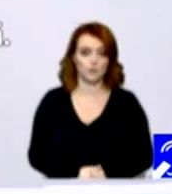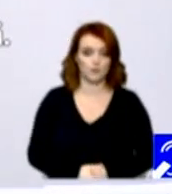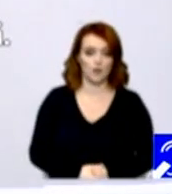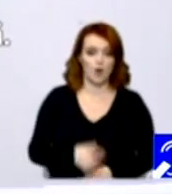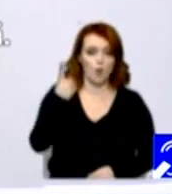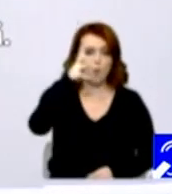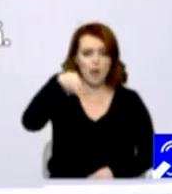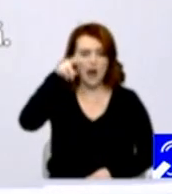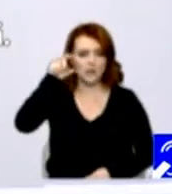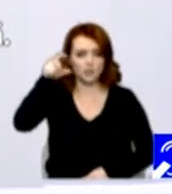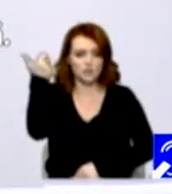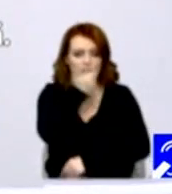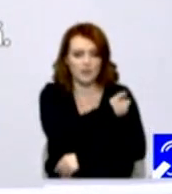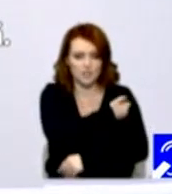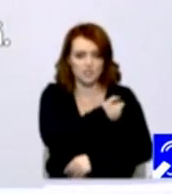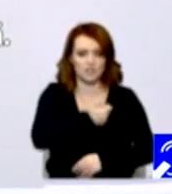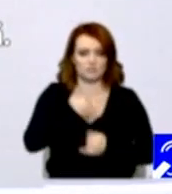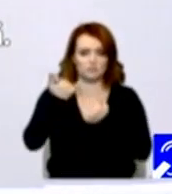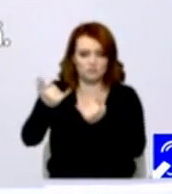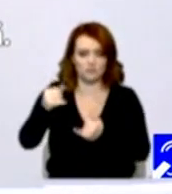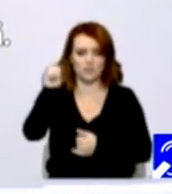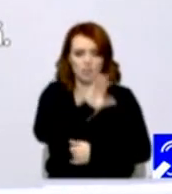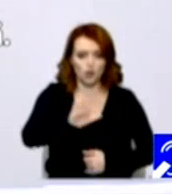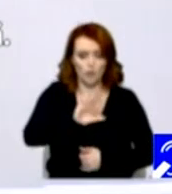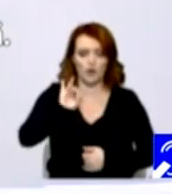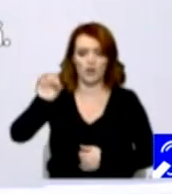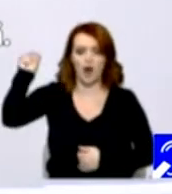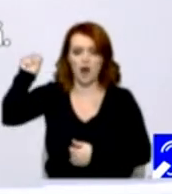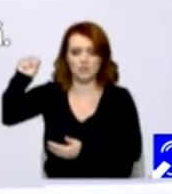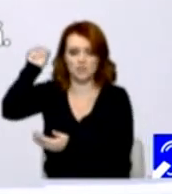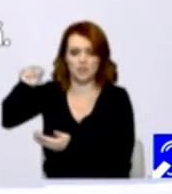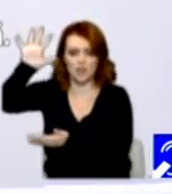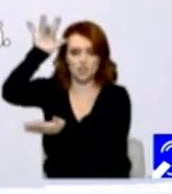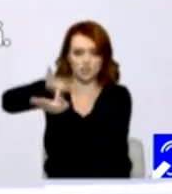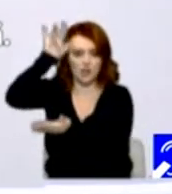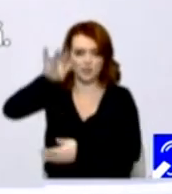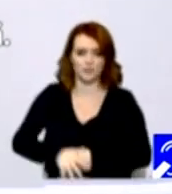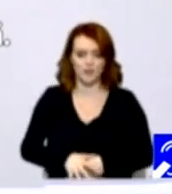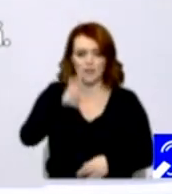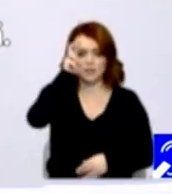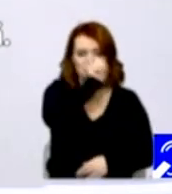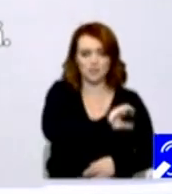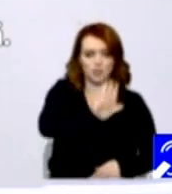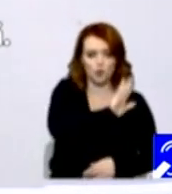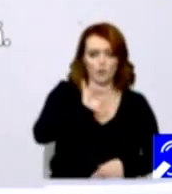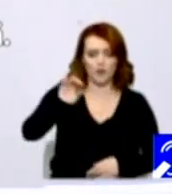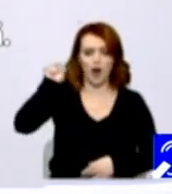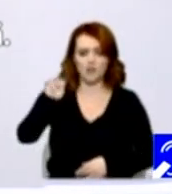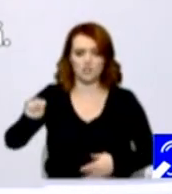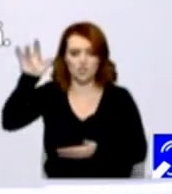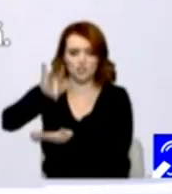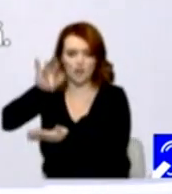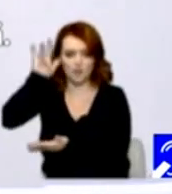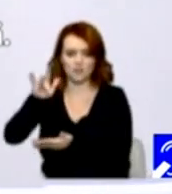us have No bine administer and Europe and central Asia conclusion of Europe and central Asia